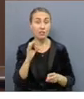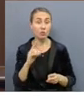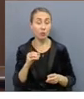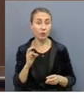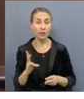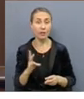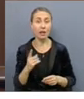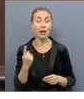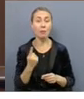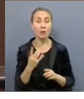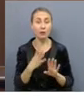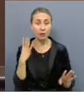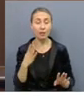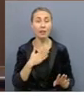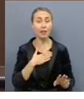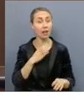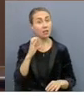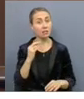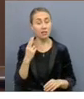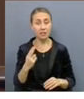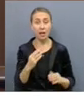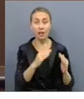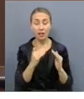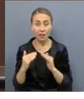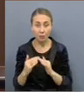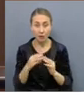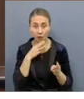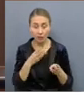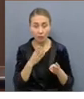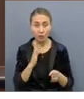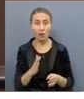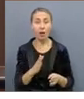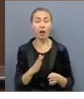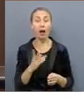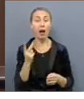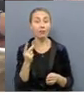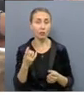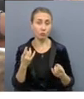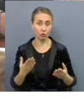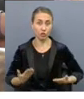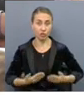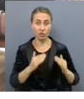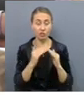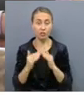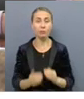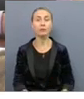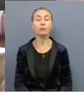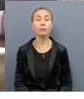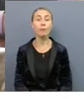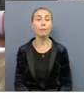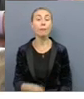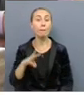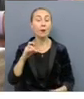В первую очередь наши объекты социальной сферы будем растапливать, ну и далее жилищный фонд. Эрмек Буранбаевич